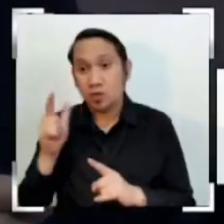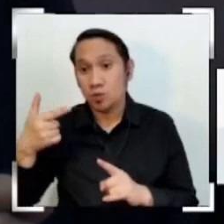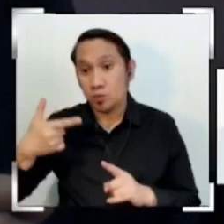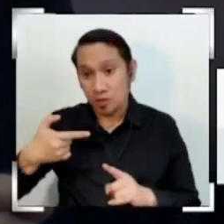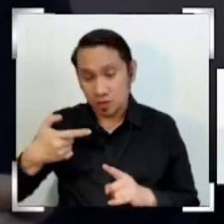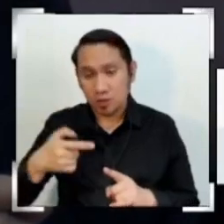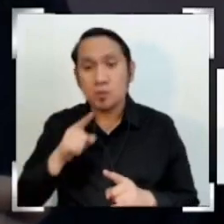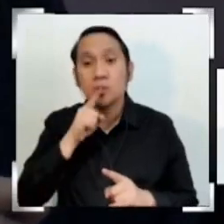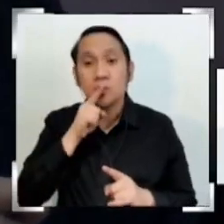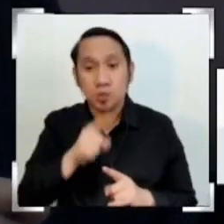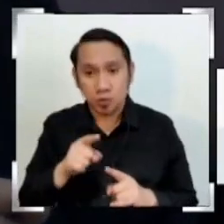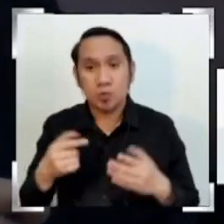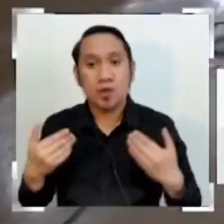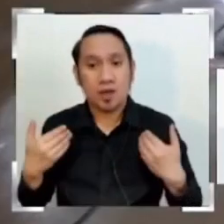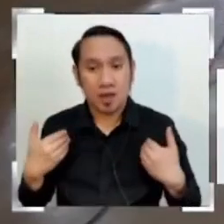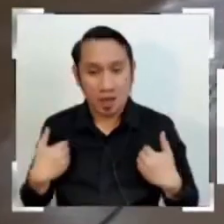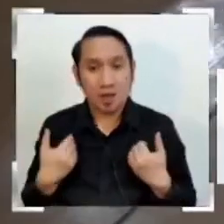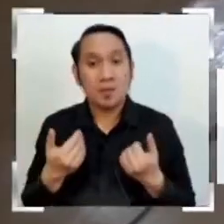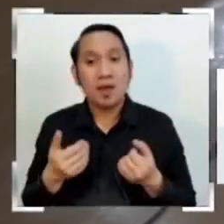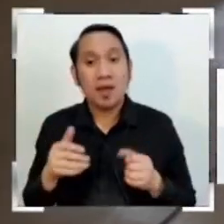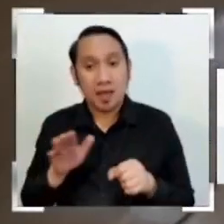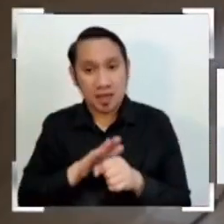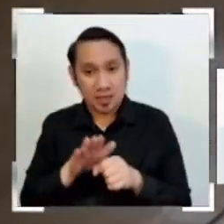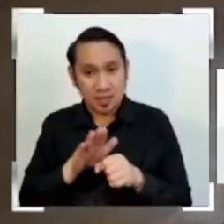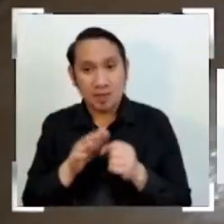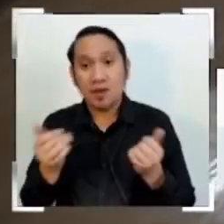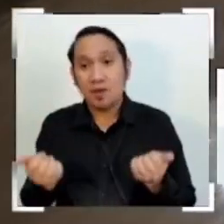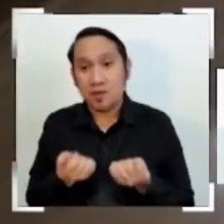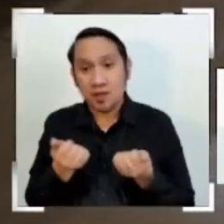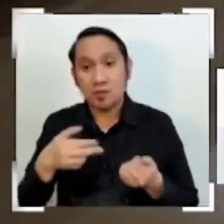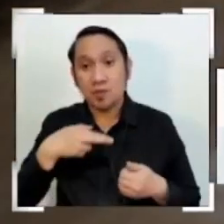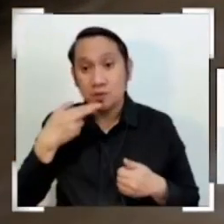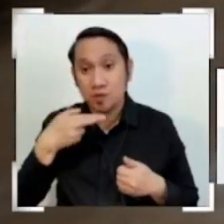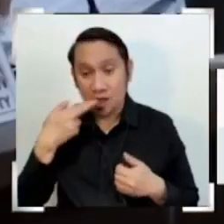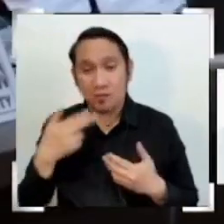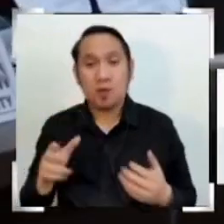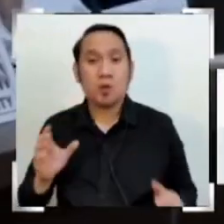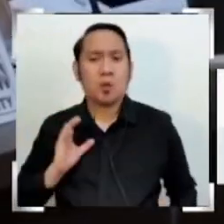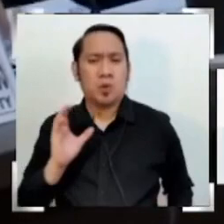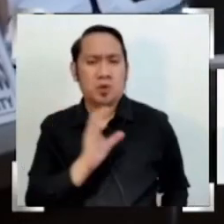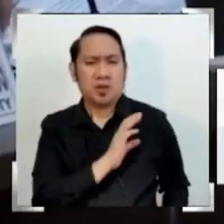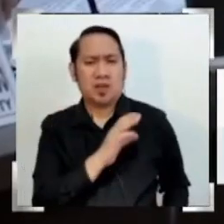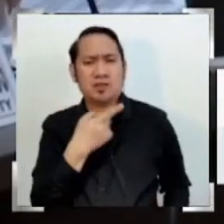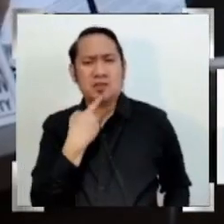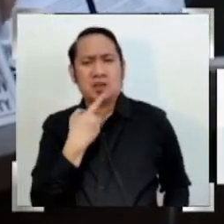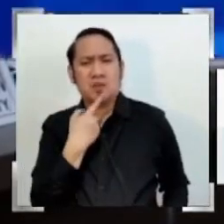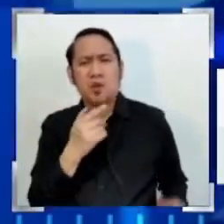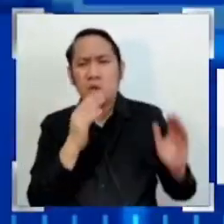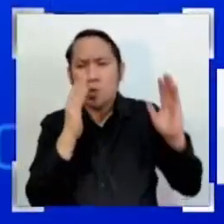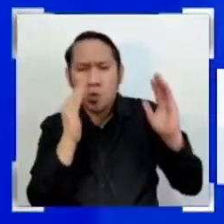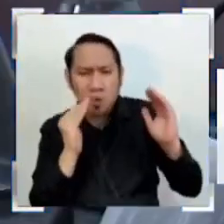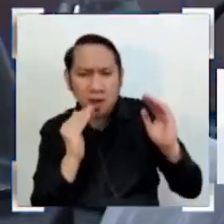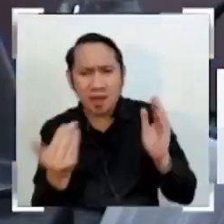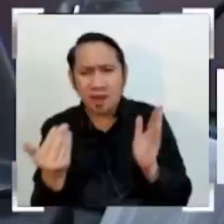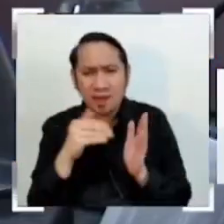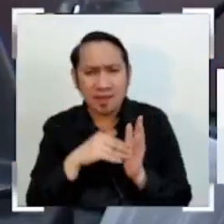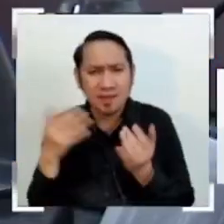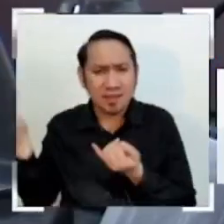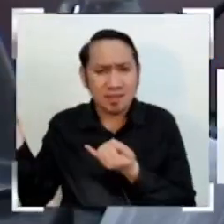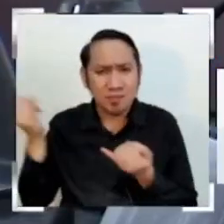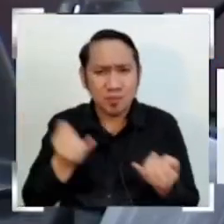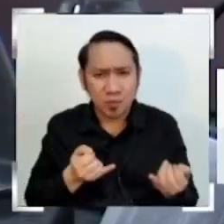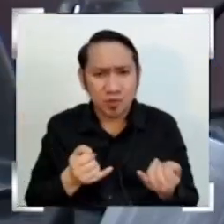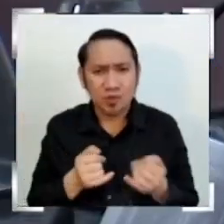ensured of sufficient supply. Giit naman ng ilang kongresista, bakit aasa na naman sa importasyon? Puro na